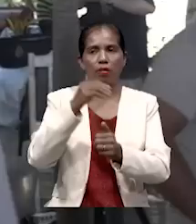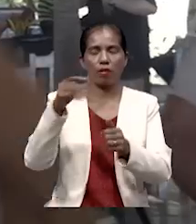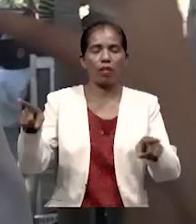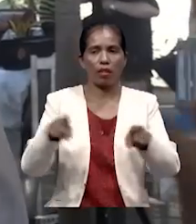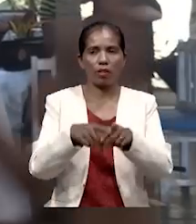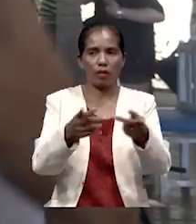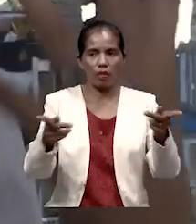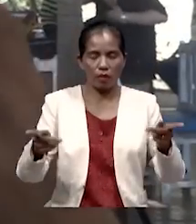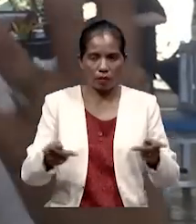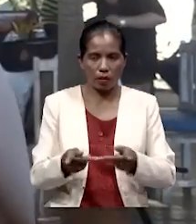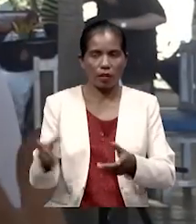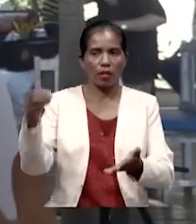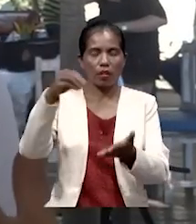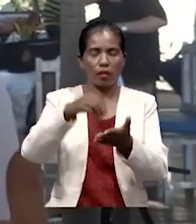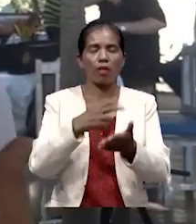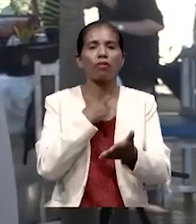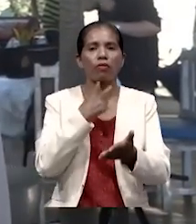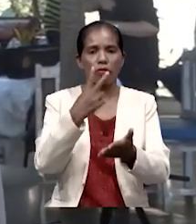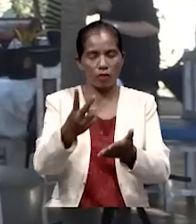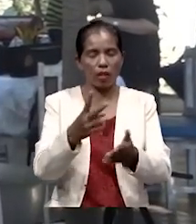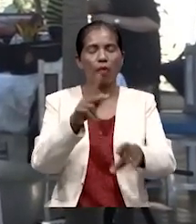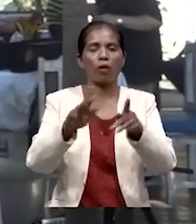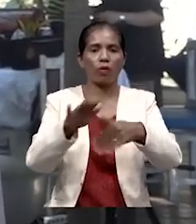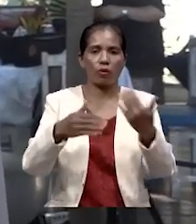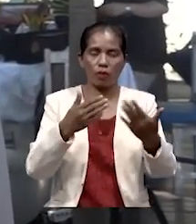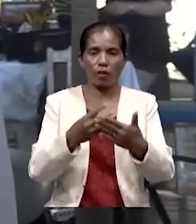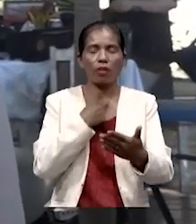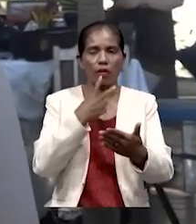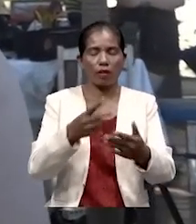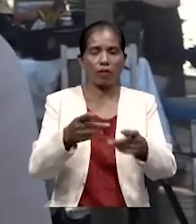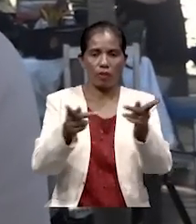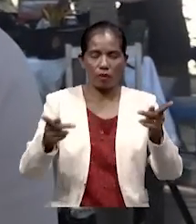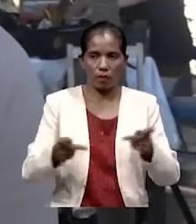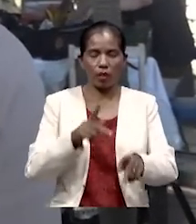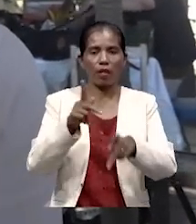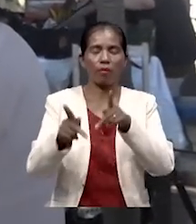untuk mengamplifikasi suara-suara rakyat. Jurnalis itu tempatnya orang mengadu